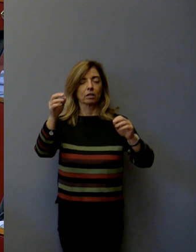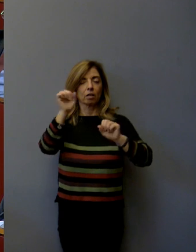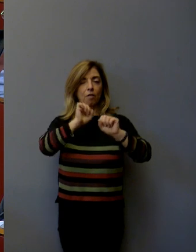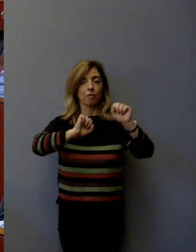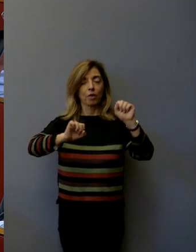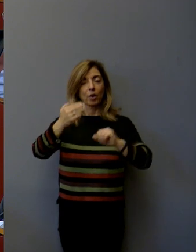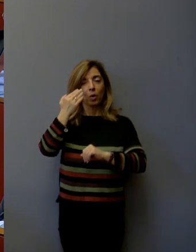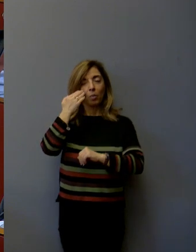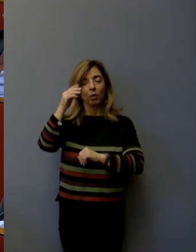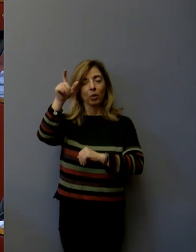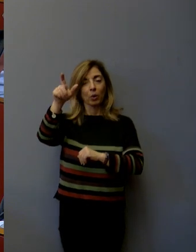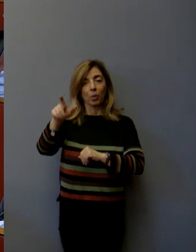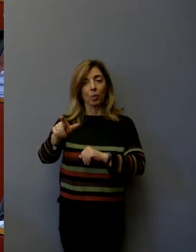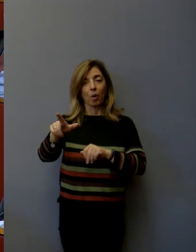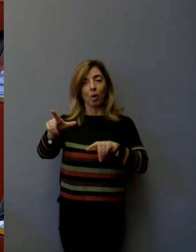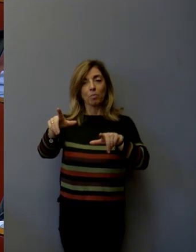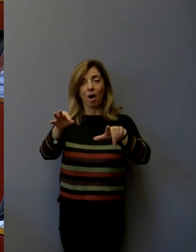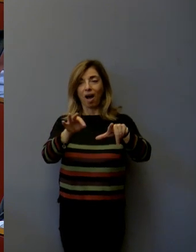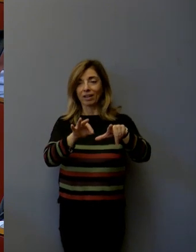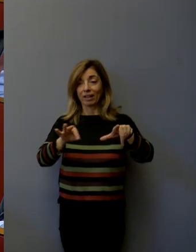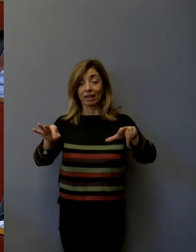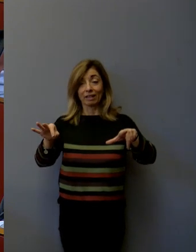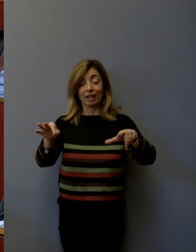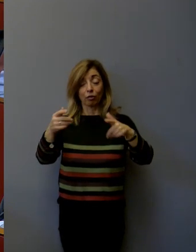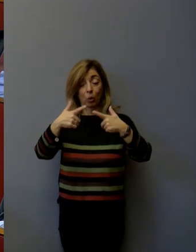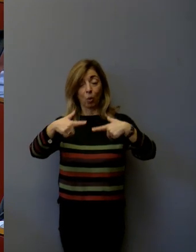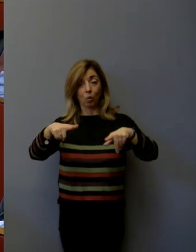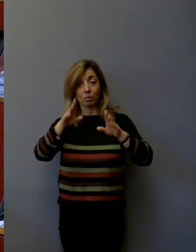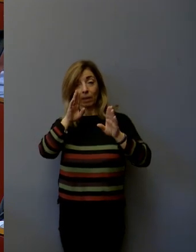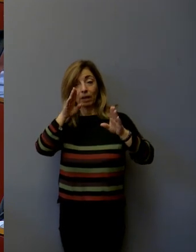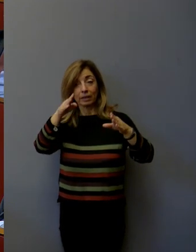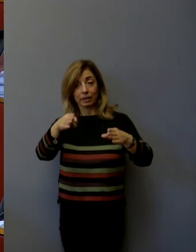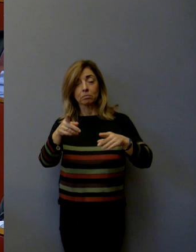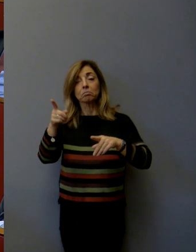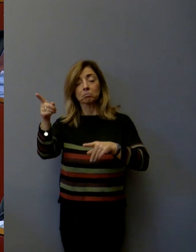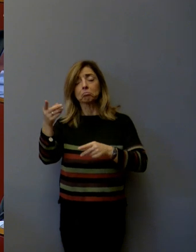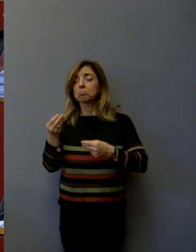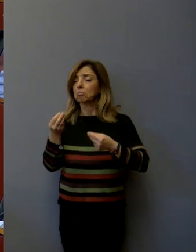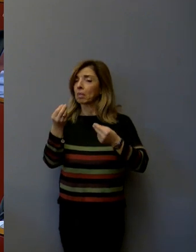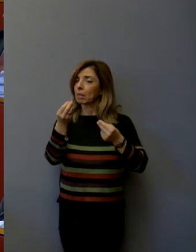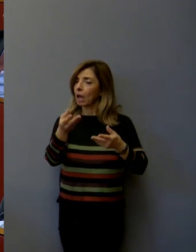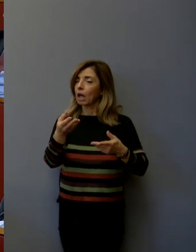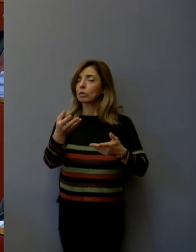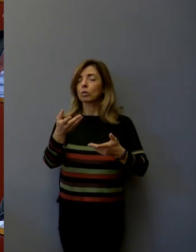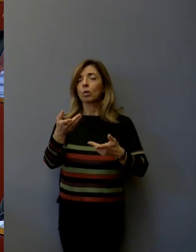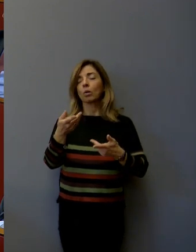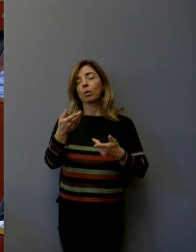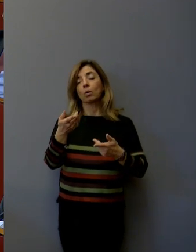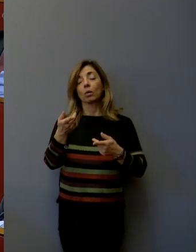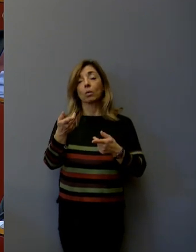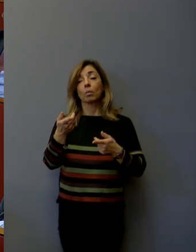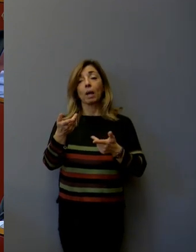da quanto ho capito come dire ha dato il suo contributo in più occasioni a questa giunta ne Renzo